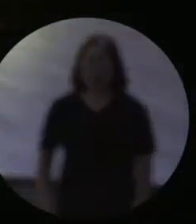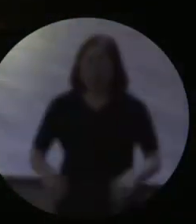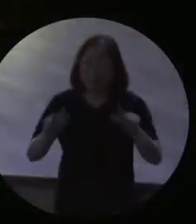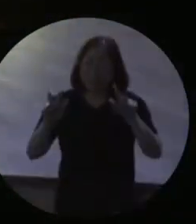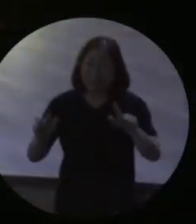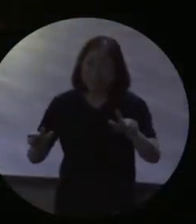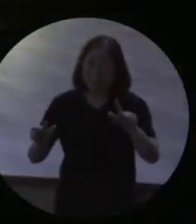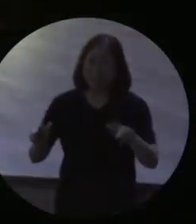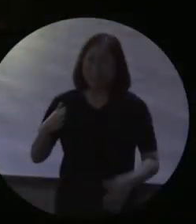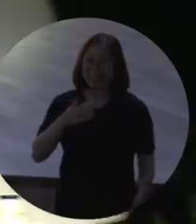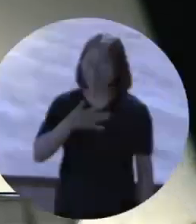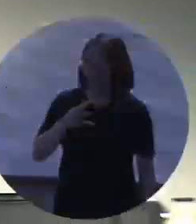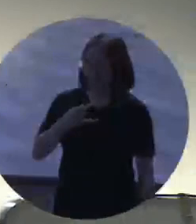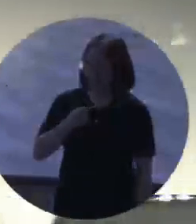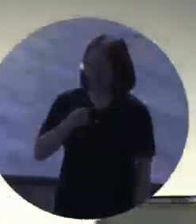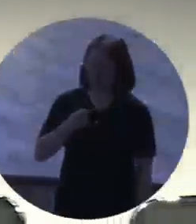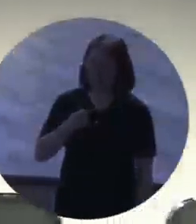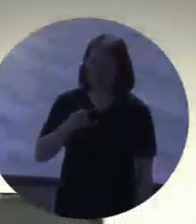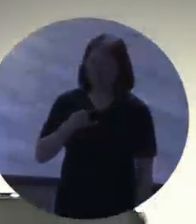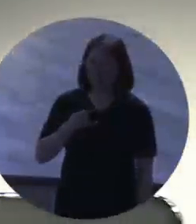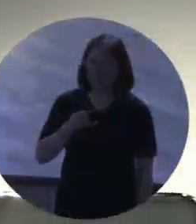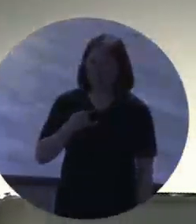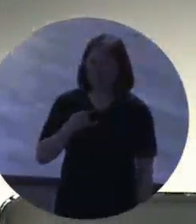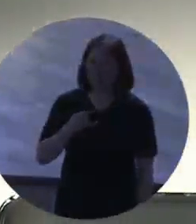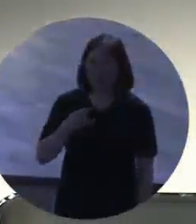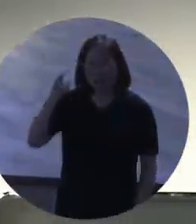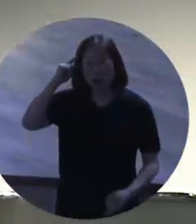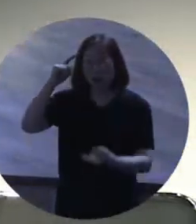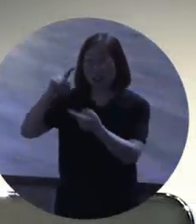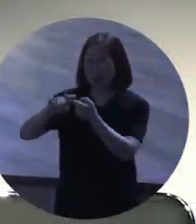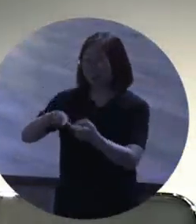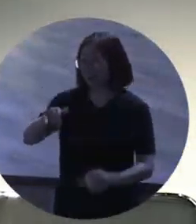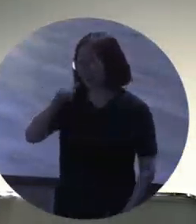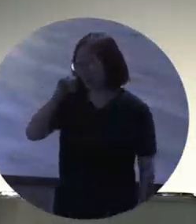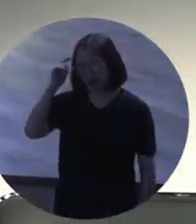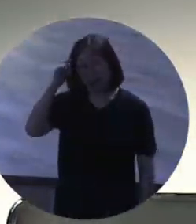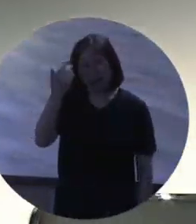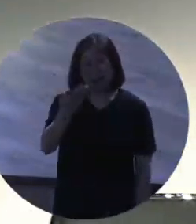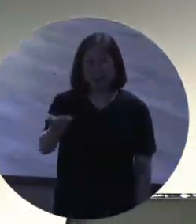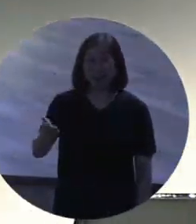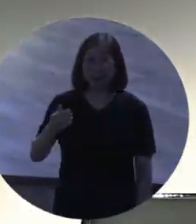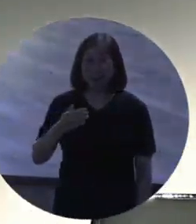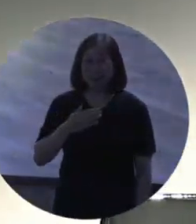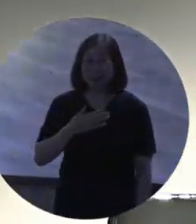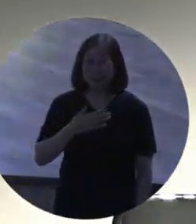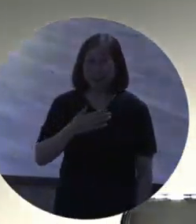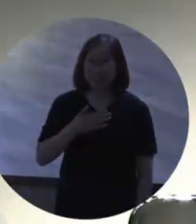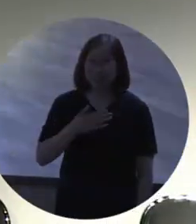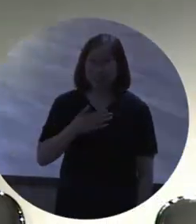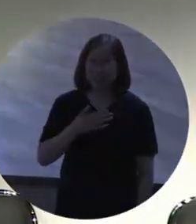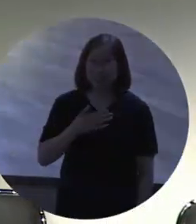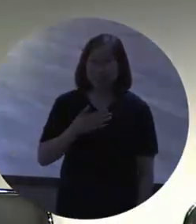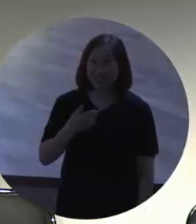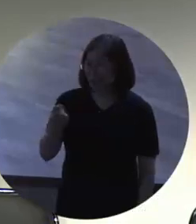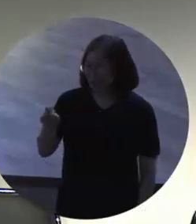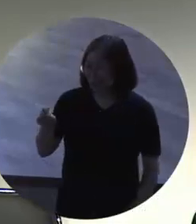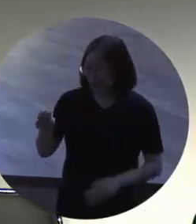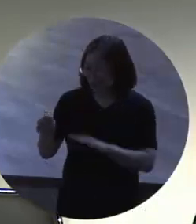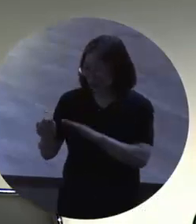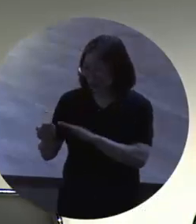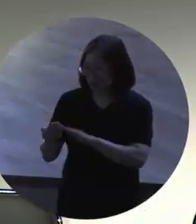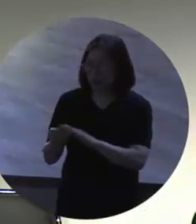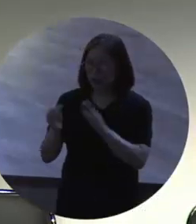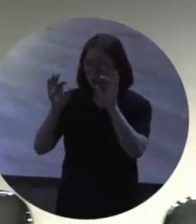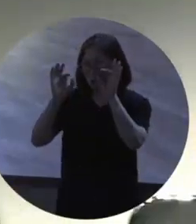지금 내게 관심 있는 건가? 아까 보인